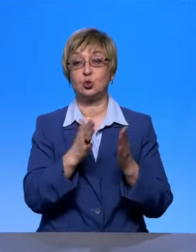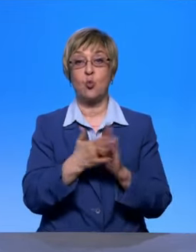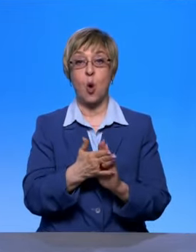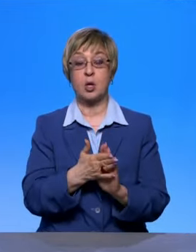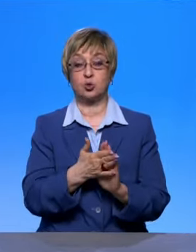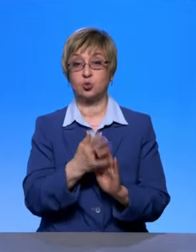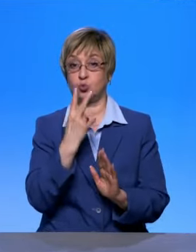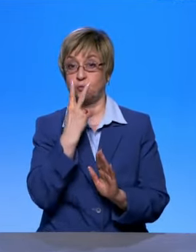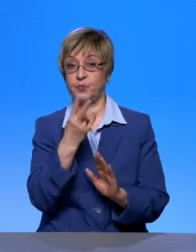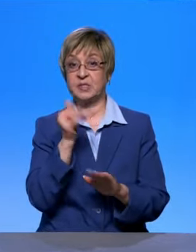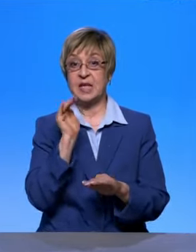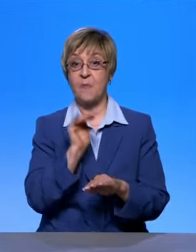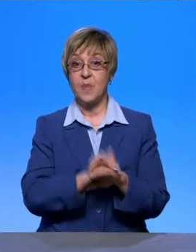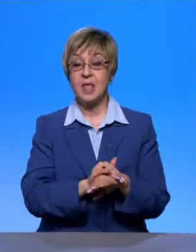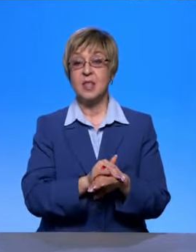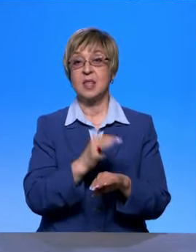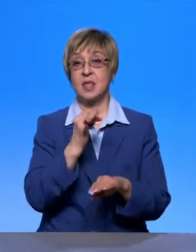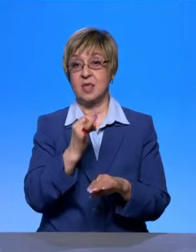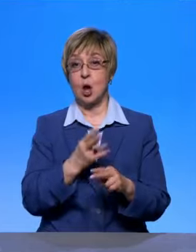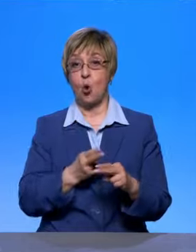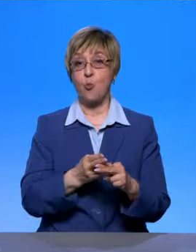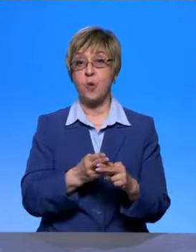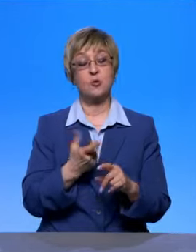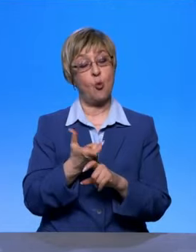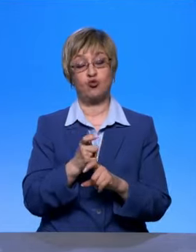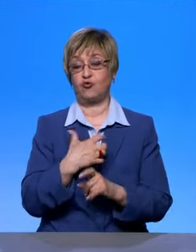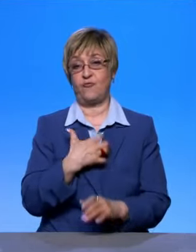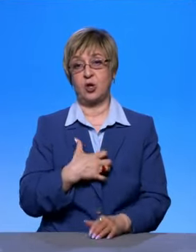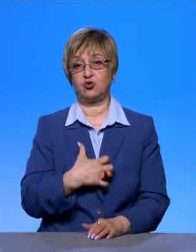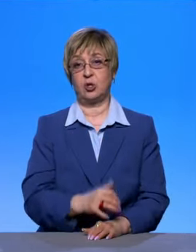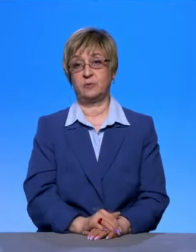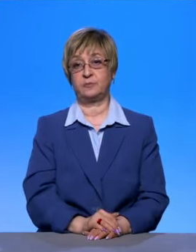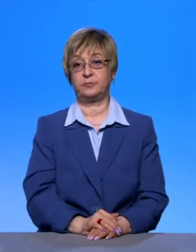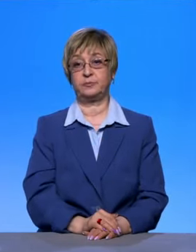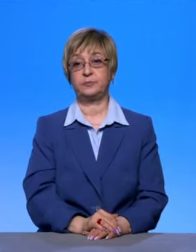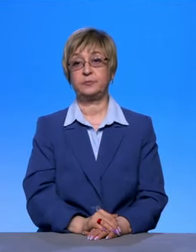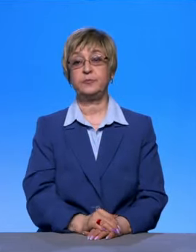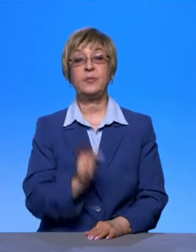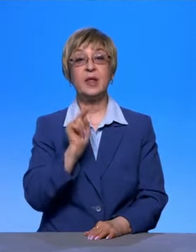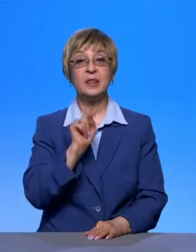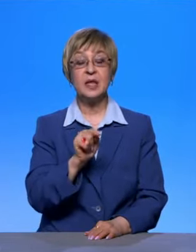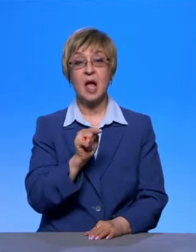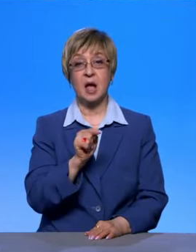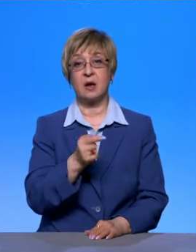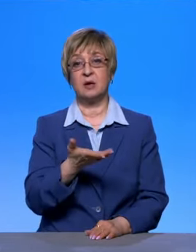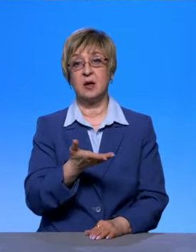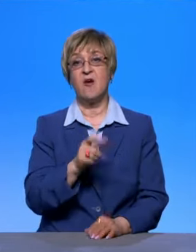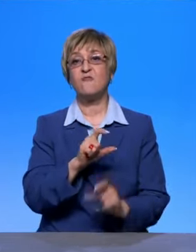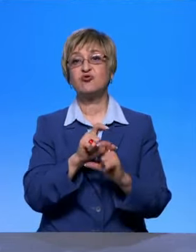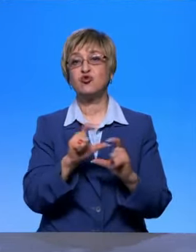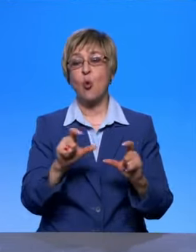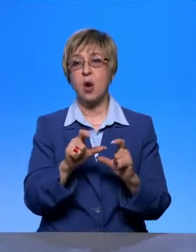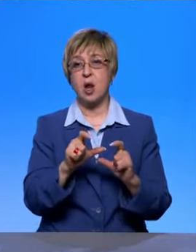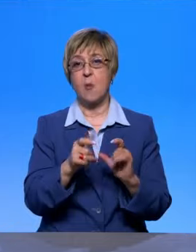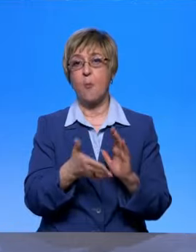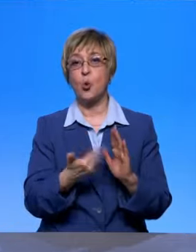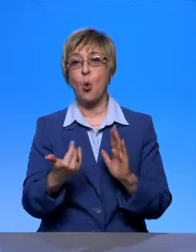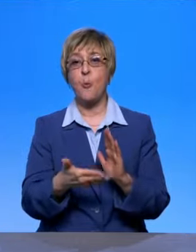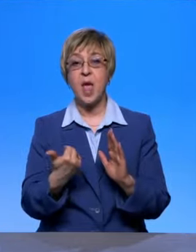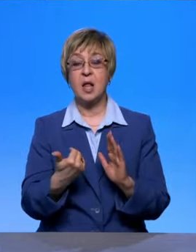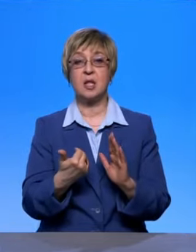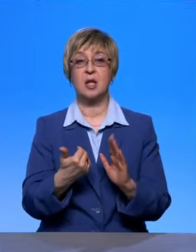постараться купировать, это тоже очень важно. То есть, по большому счету, сейчас те пробелы, да, в школе, которые в